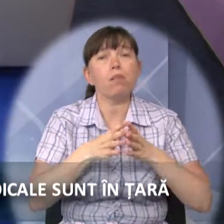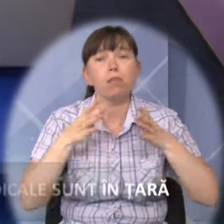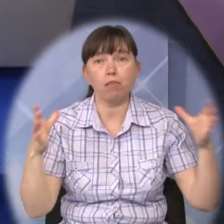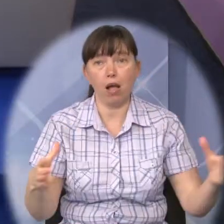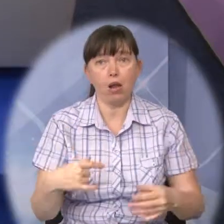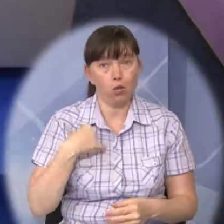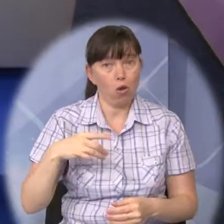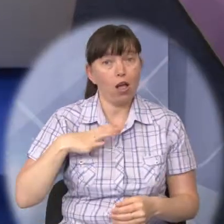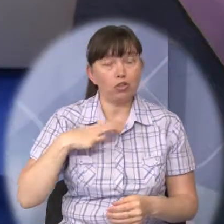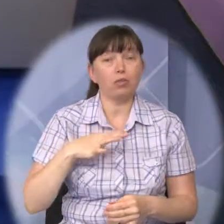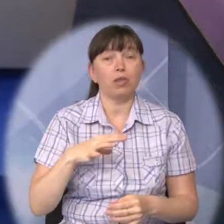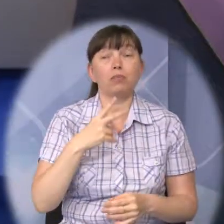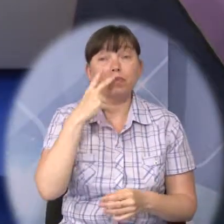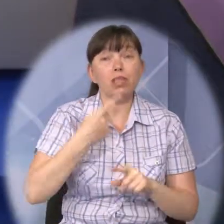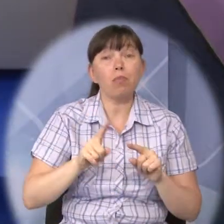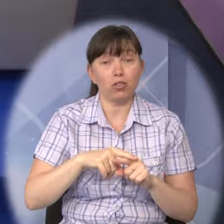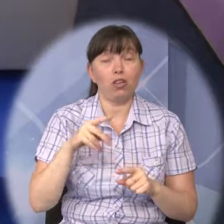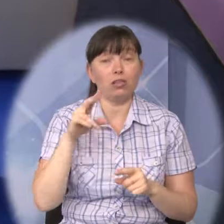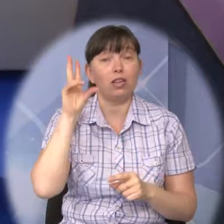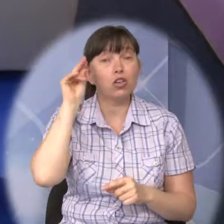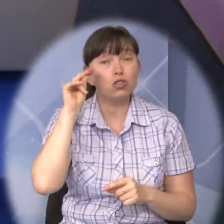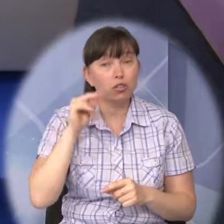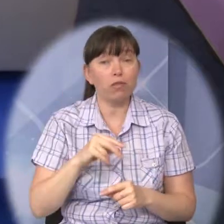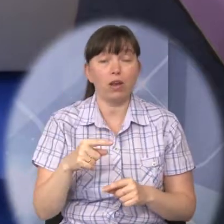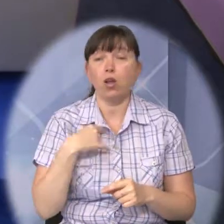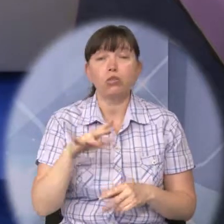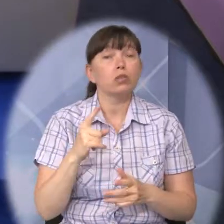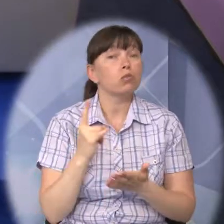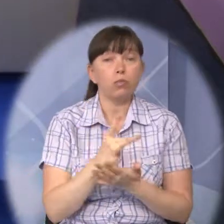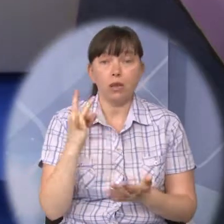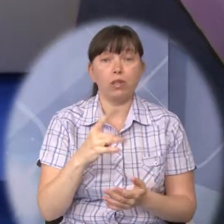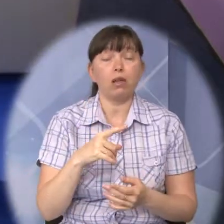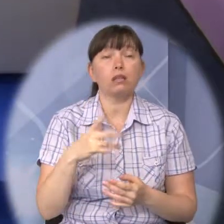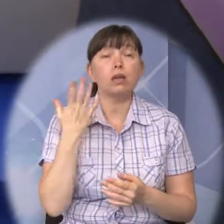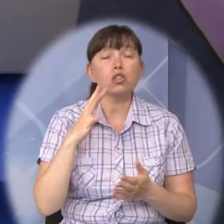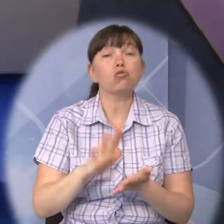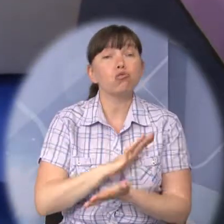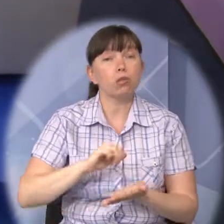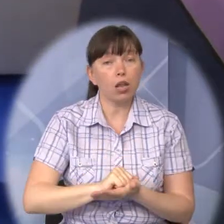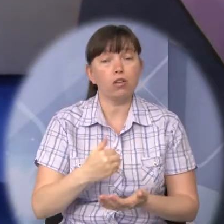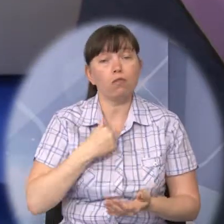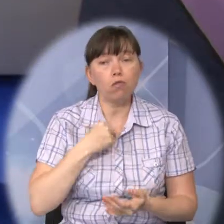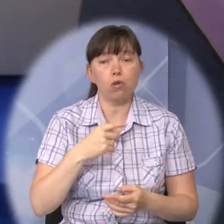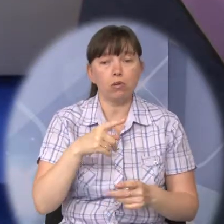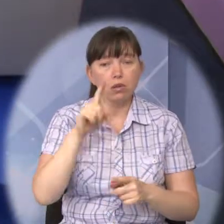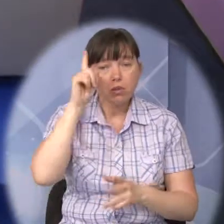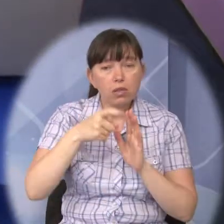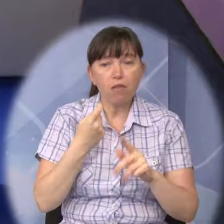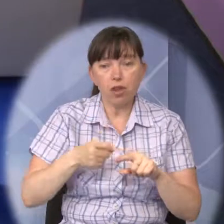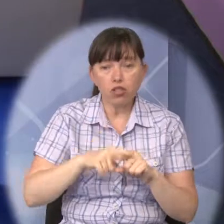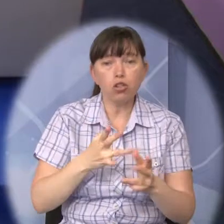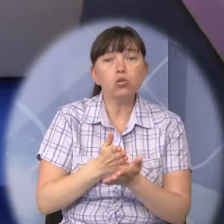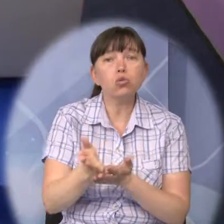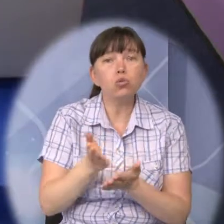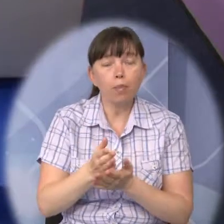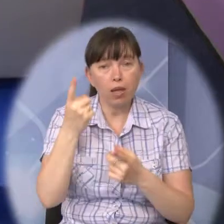aștepta să vedem aceste cifre, pentru că nu este prima dată când și jurnaliștii vor să abordeze subiectele din acest